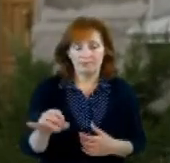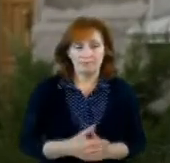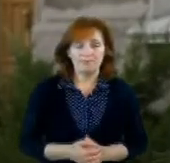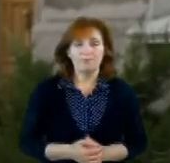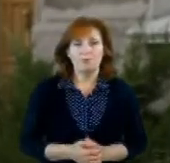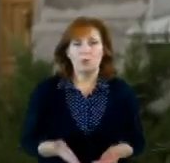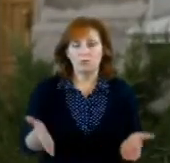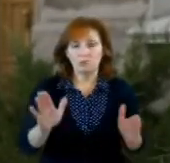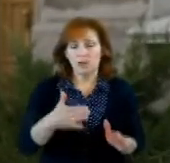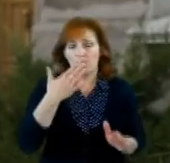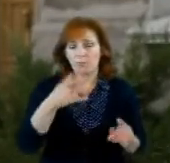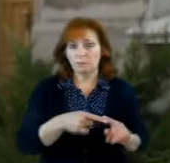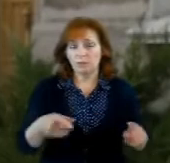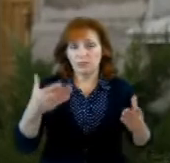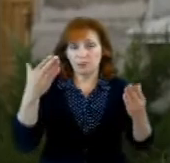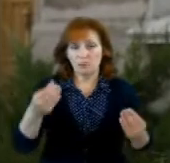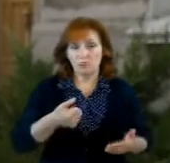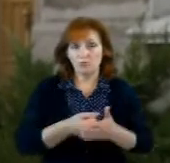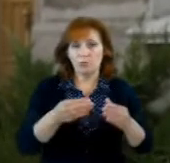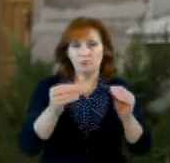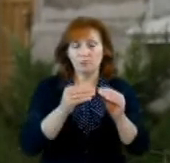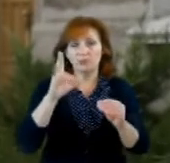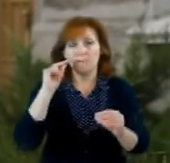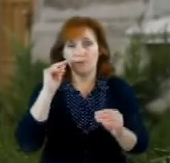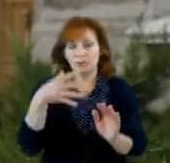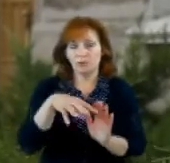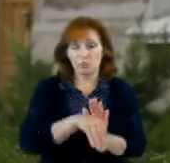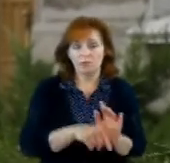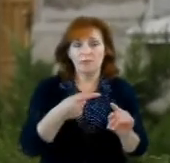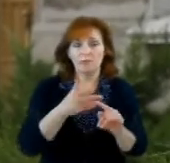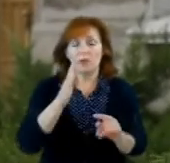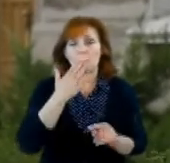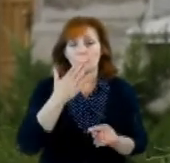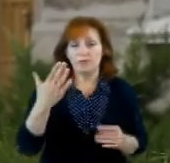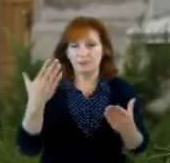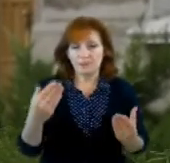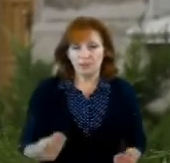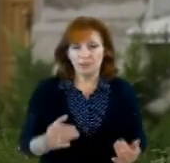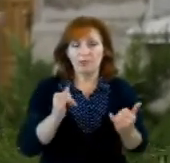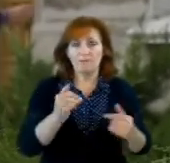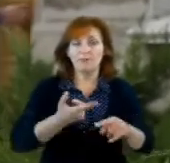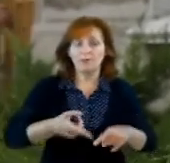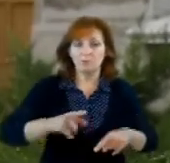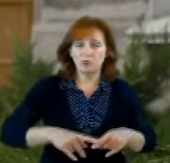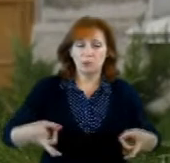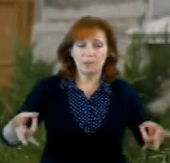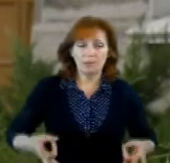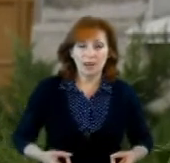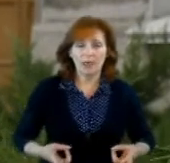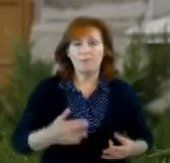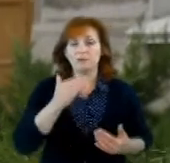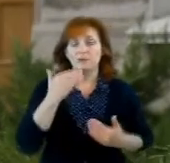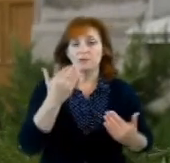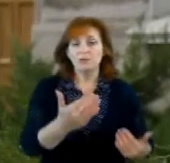дні до 10 вересня включно, тобто це буде останній день. І для цього треба звернутись